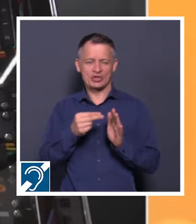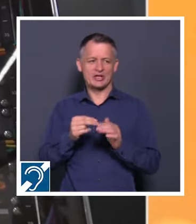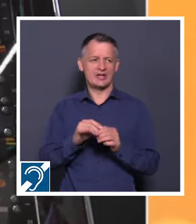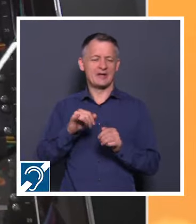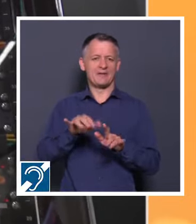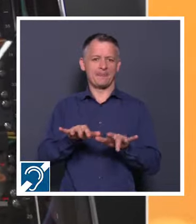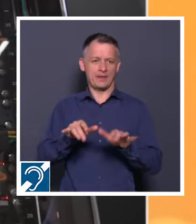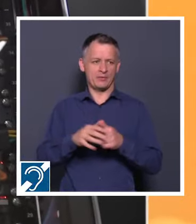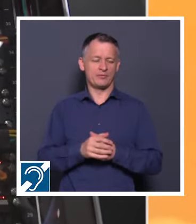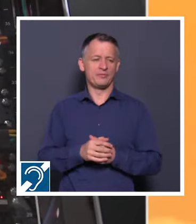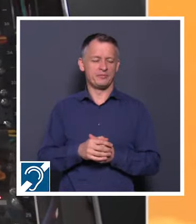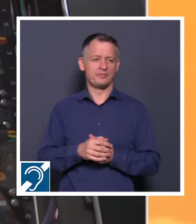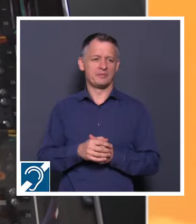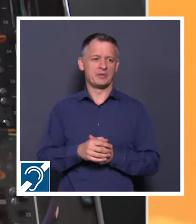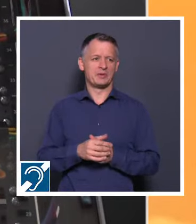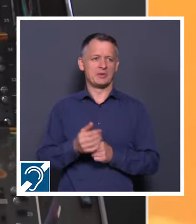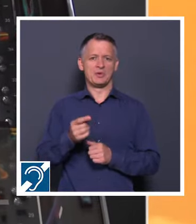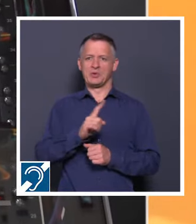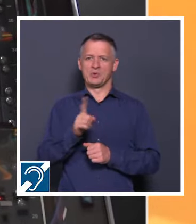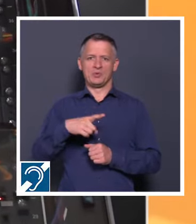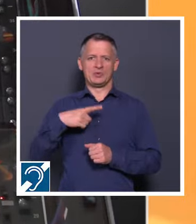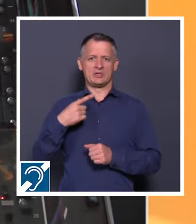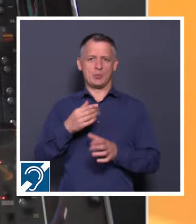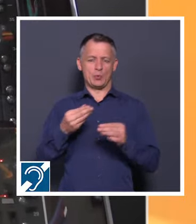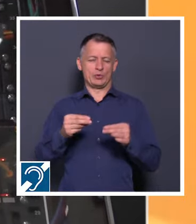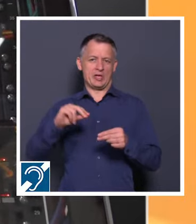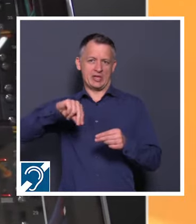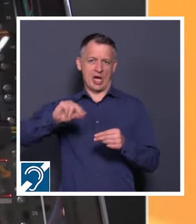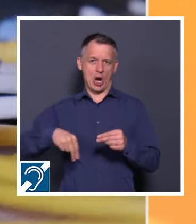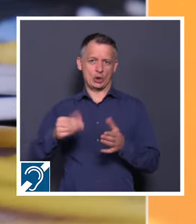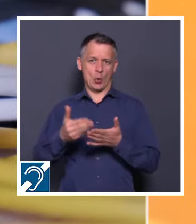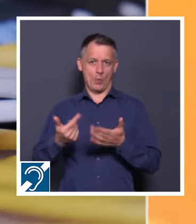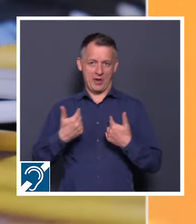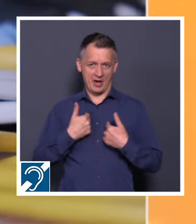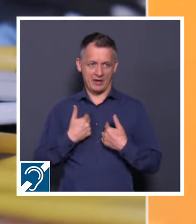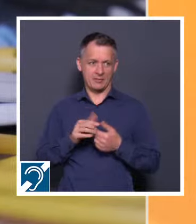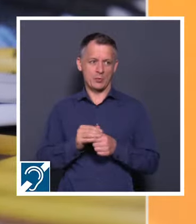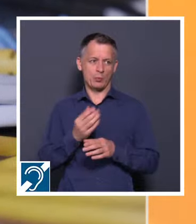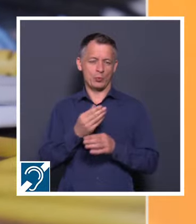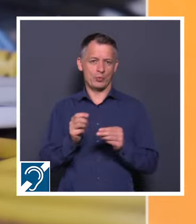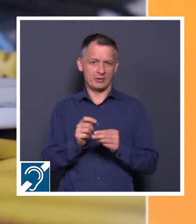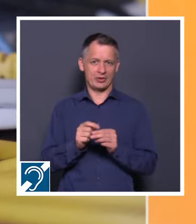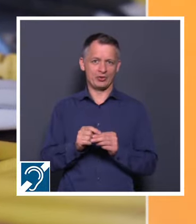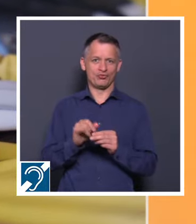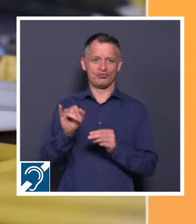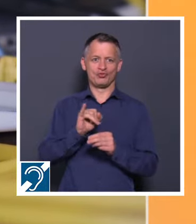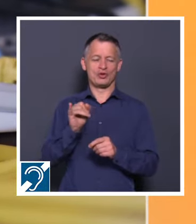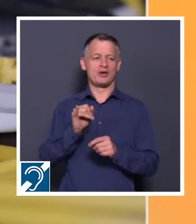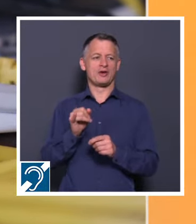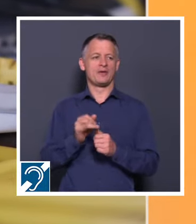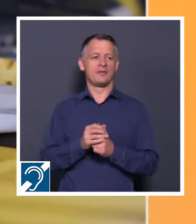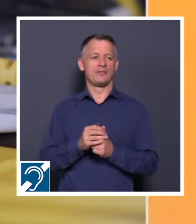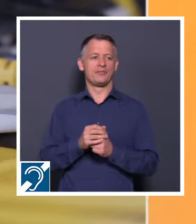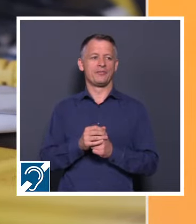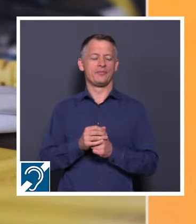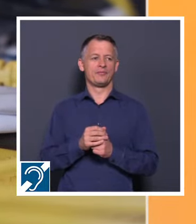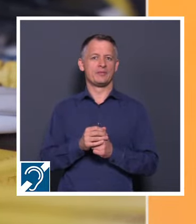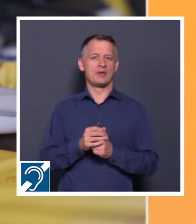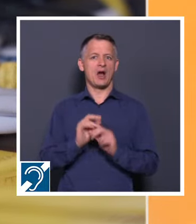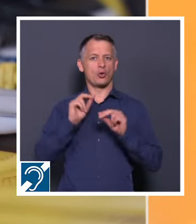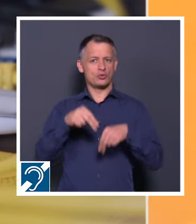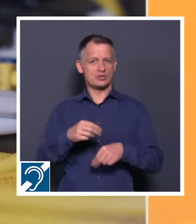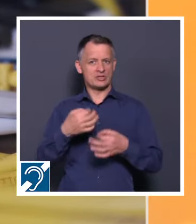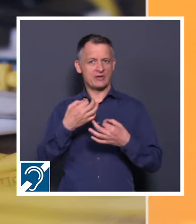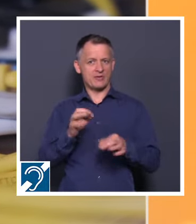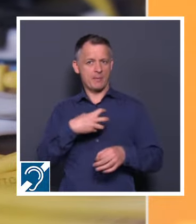pretind. Nu sunt foarte mulți de acord cu mine. Majoritatea celor care s-au îmbogățit